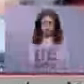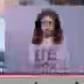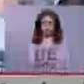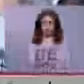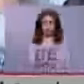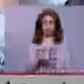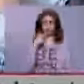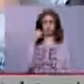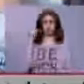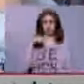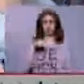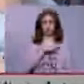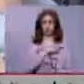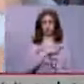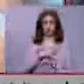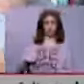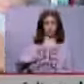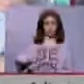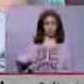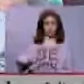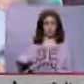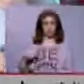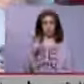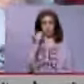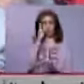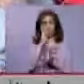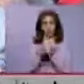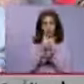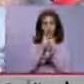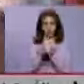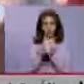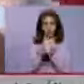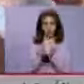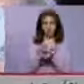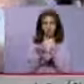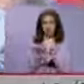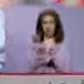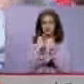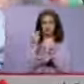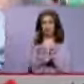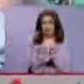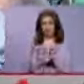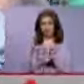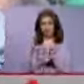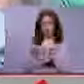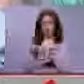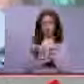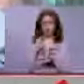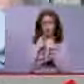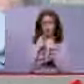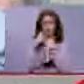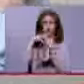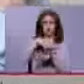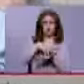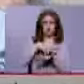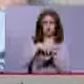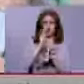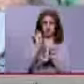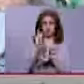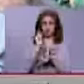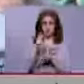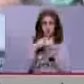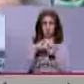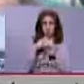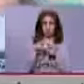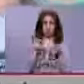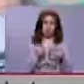الإيجارات دلوقتي، يعني الحكومة حاطة للناس رواتب معينة والإيجار أعلى، أعلى من قيمة الراتب نفسه، فهي